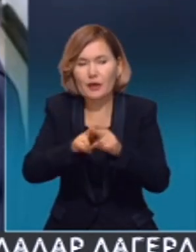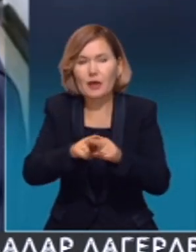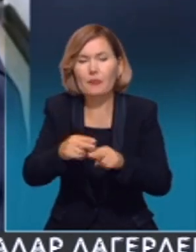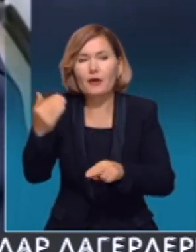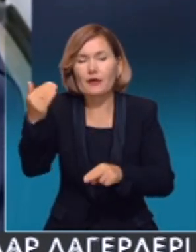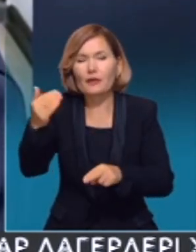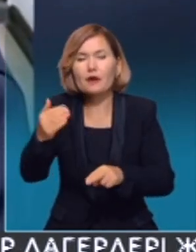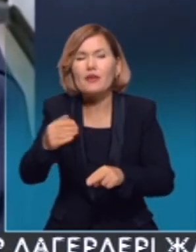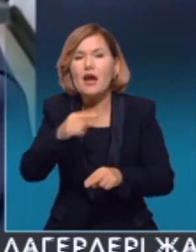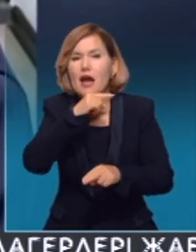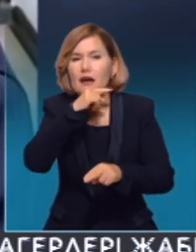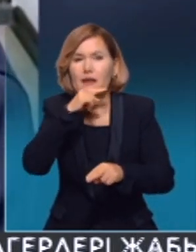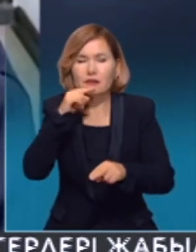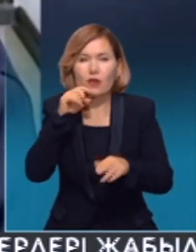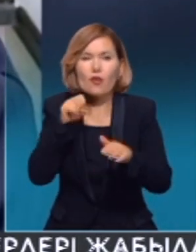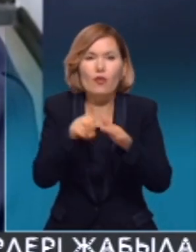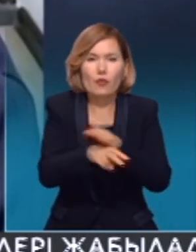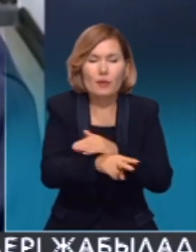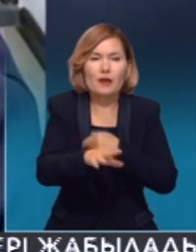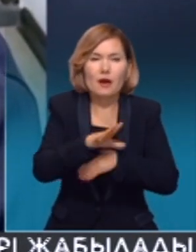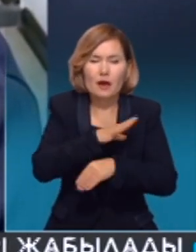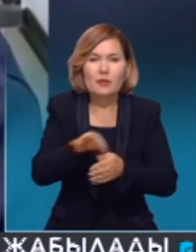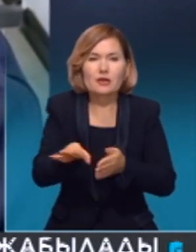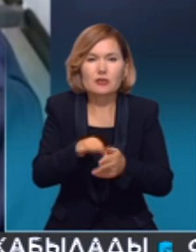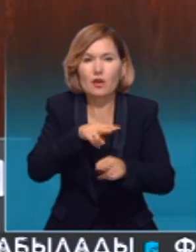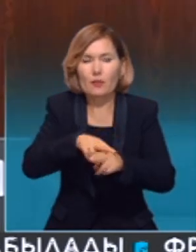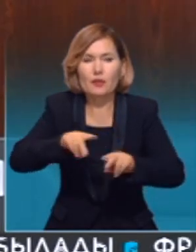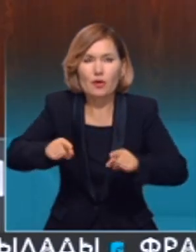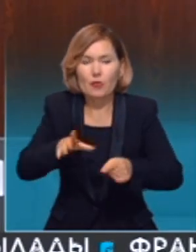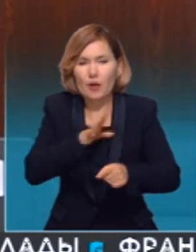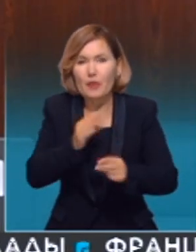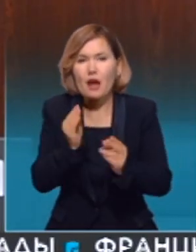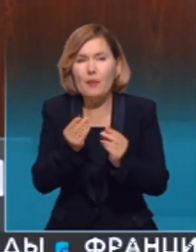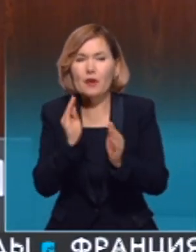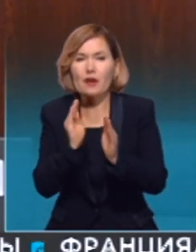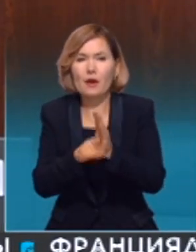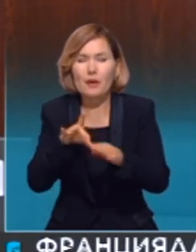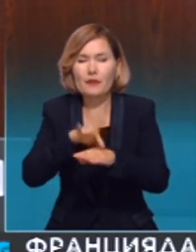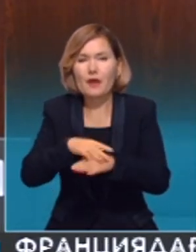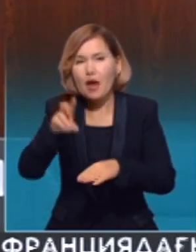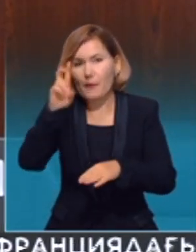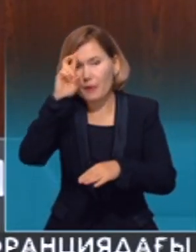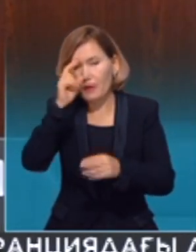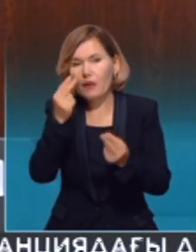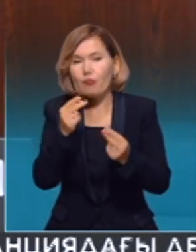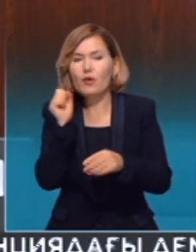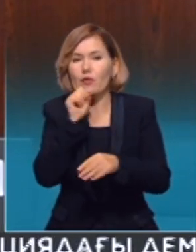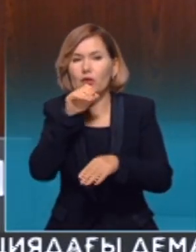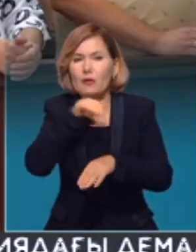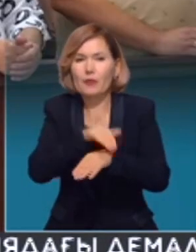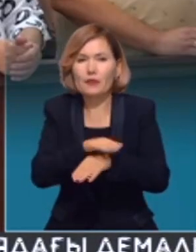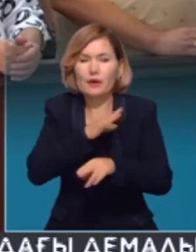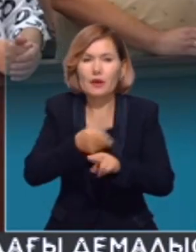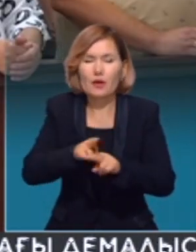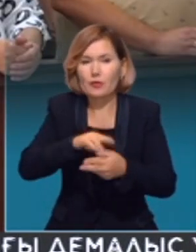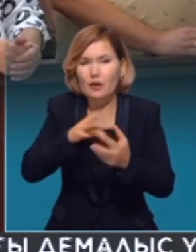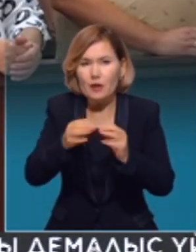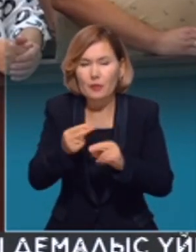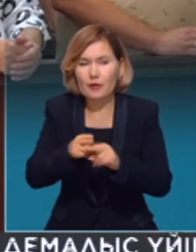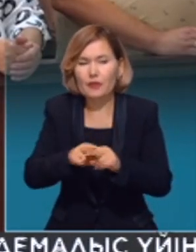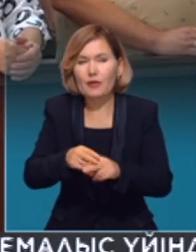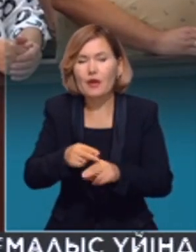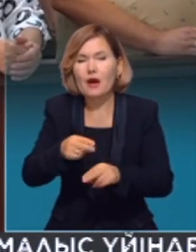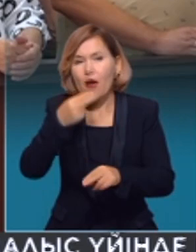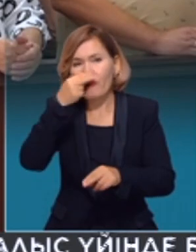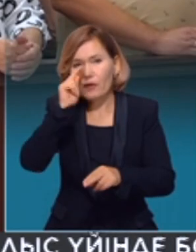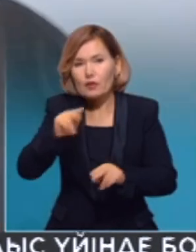Ресей шекарасының маңында ұсталды. Сот оны сыбайлас жемқорлық, пара алу және мемлекеттік шекараны заңсыз кесіп өтпек болған әрекеттері үшін айыпты